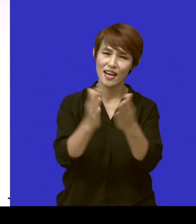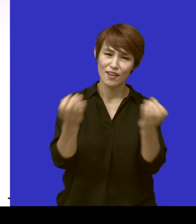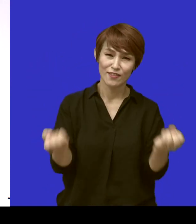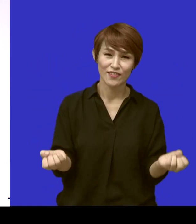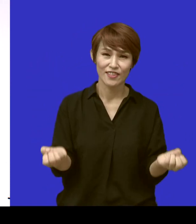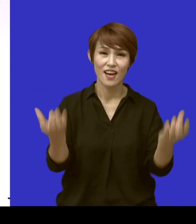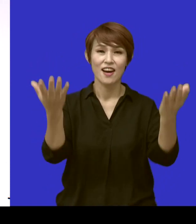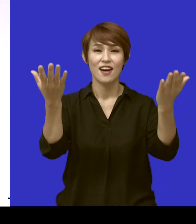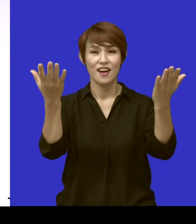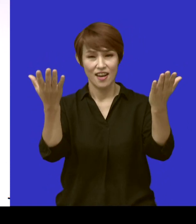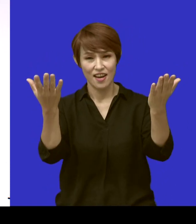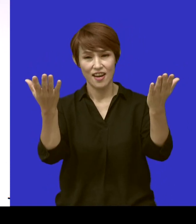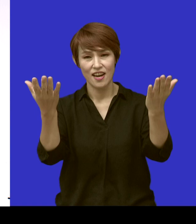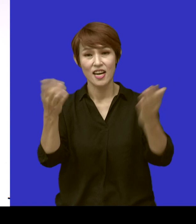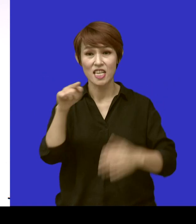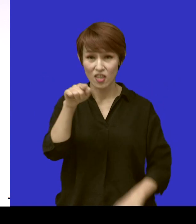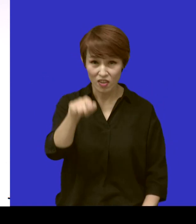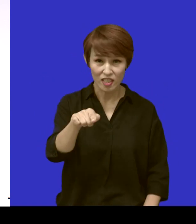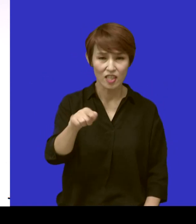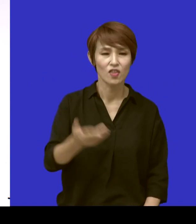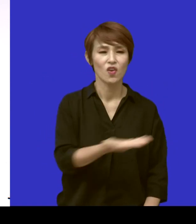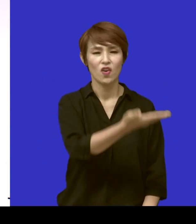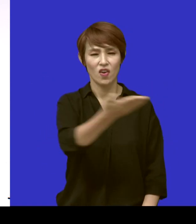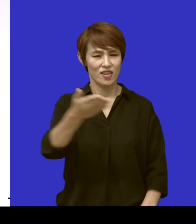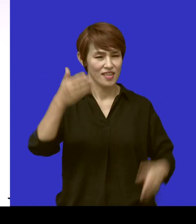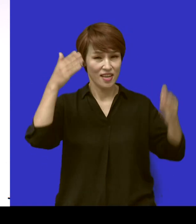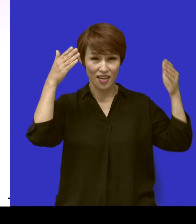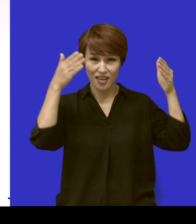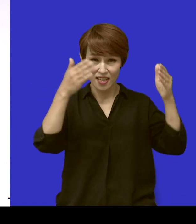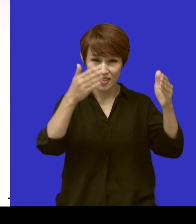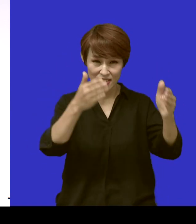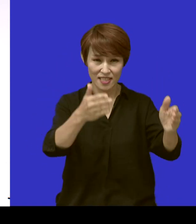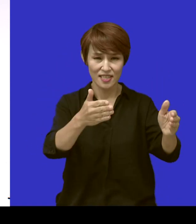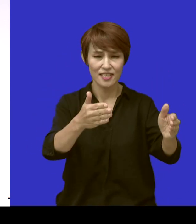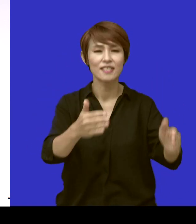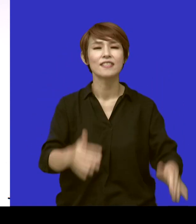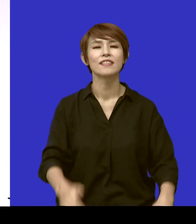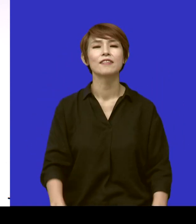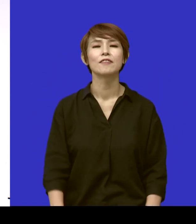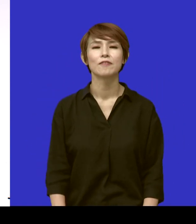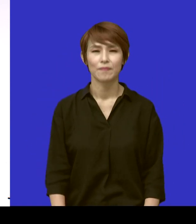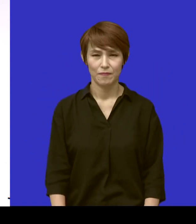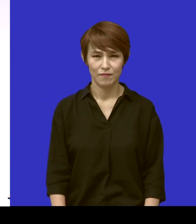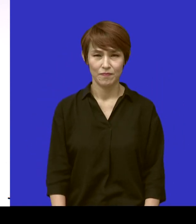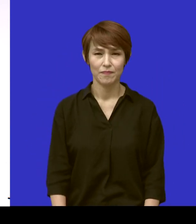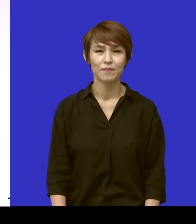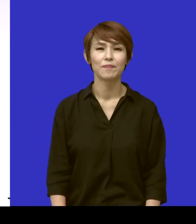할렐루야. 이것이 너희를 향하신